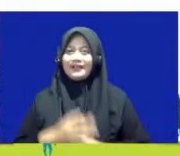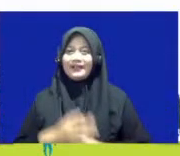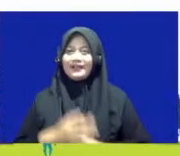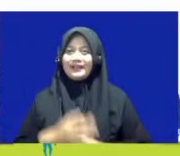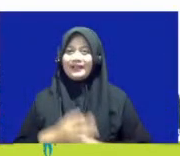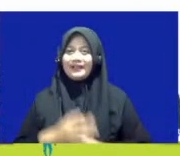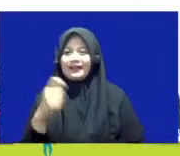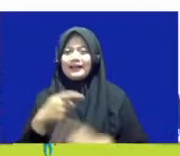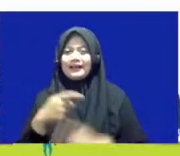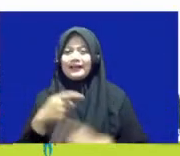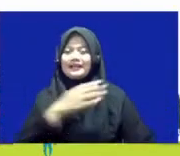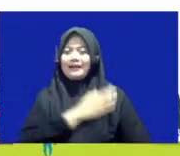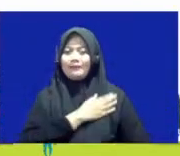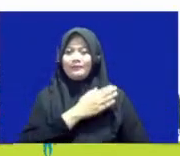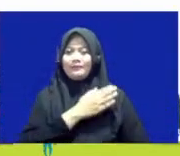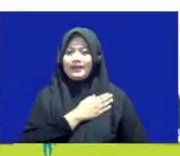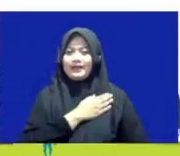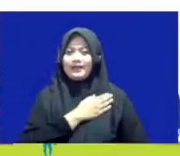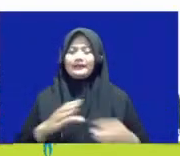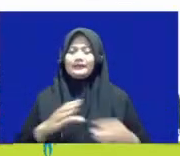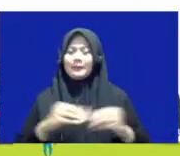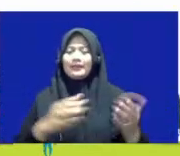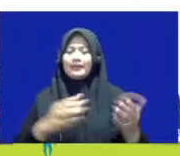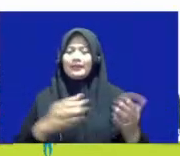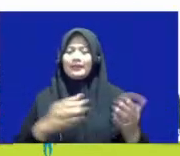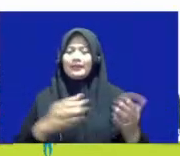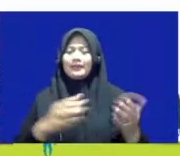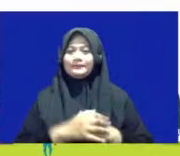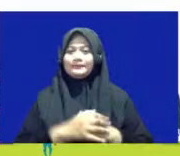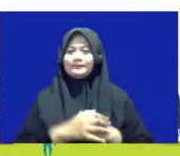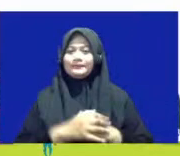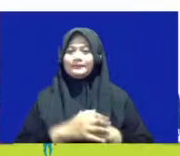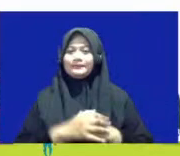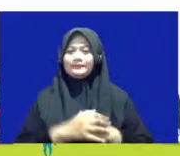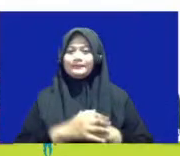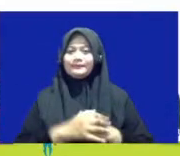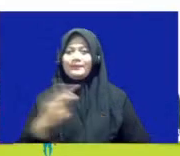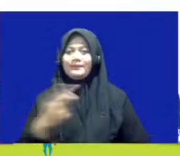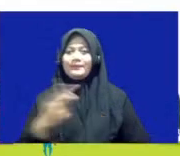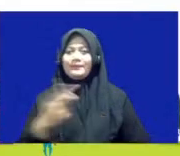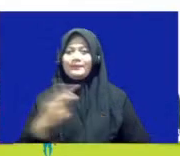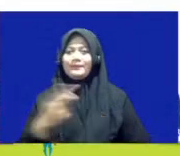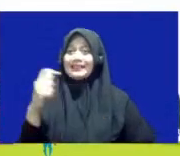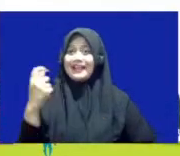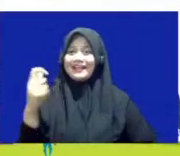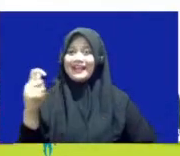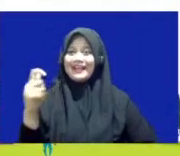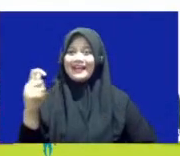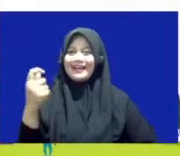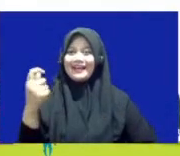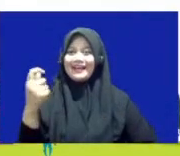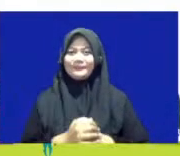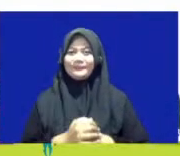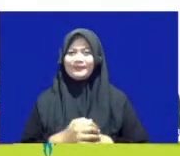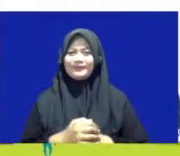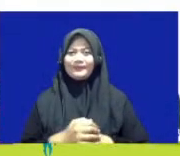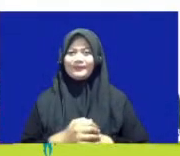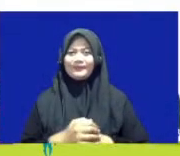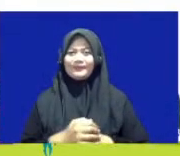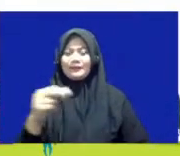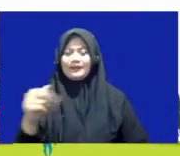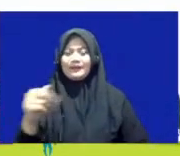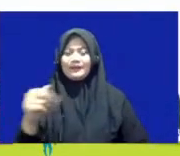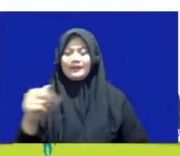Kabupaten Kebumen, Jawa Tengah. Kami dari Tagana berada di Indonesia sadar akan